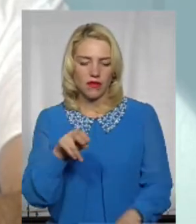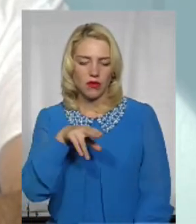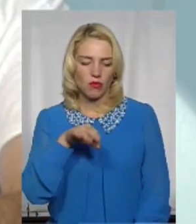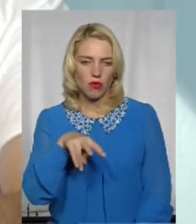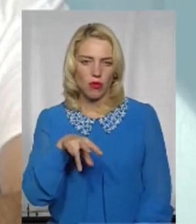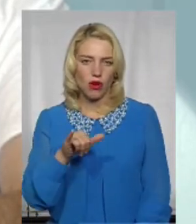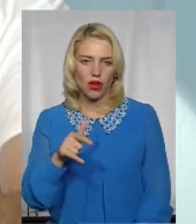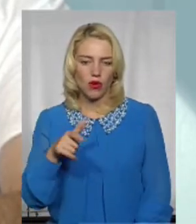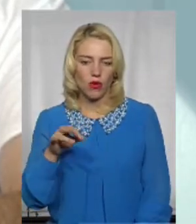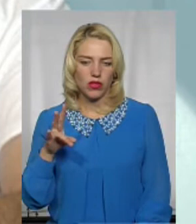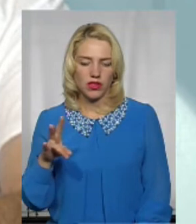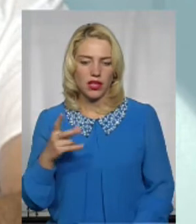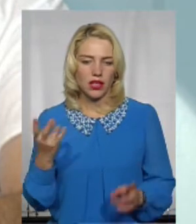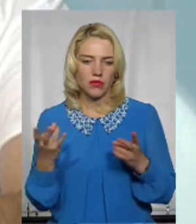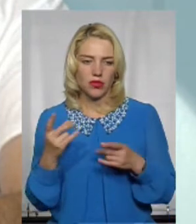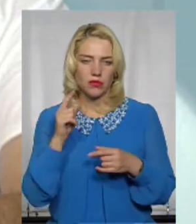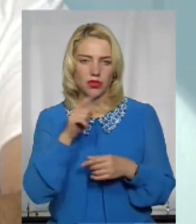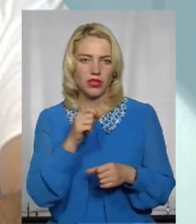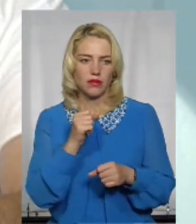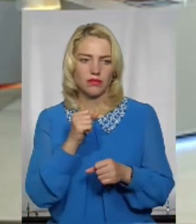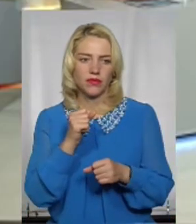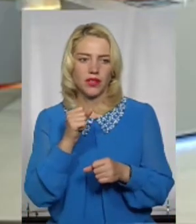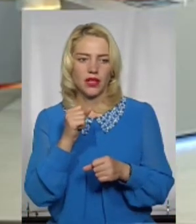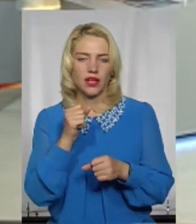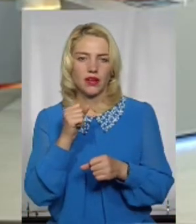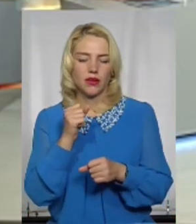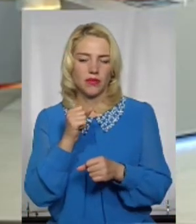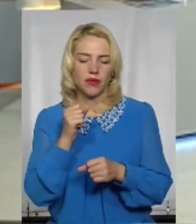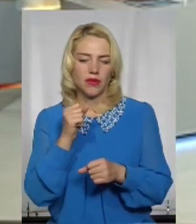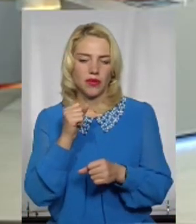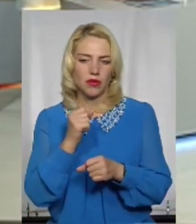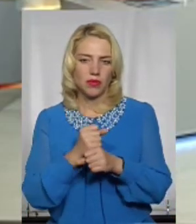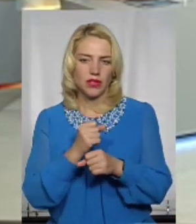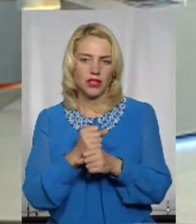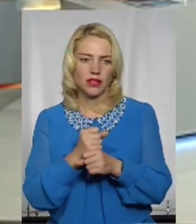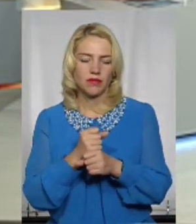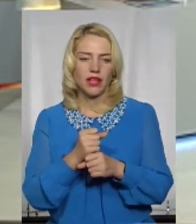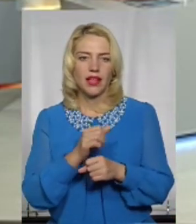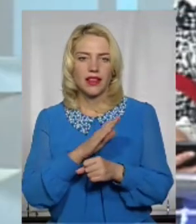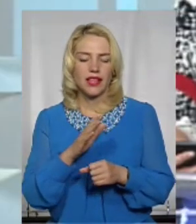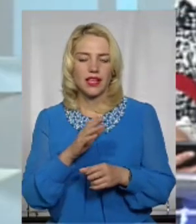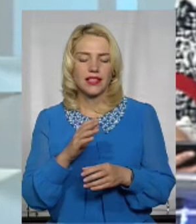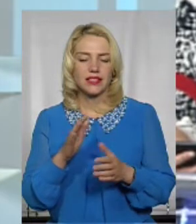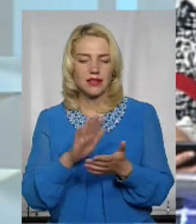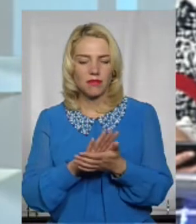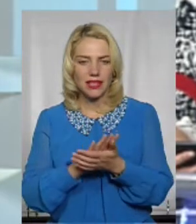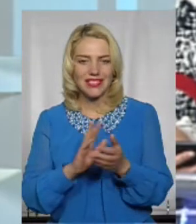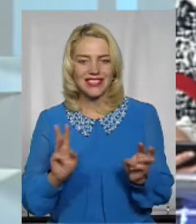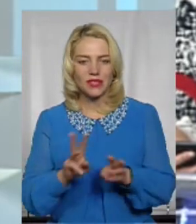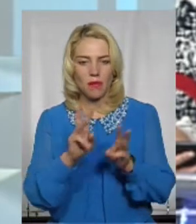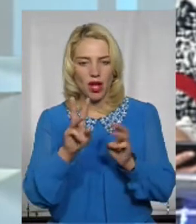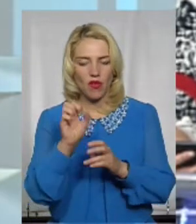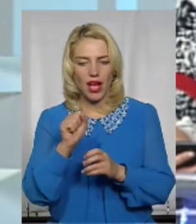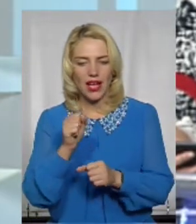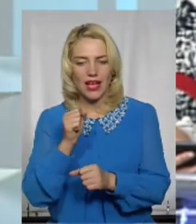І потрібно будувати там сміття переробний навіть, а не сміття спалювальний завод, що дуже важливо. І що